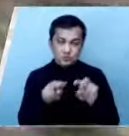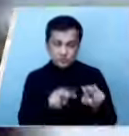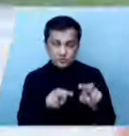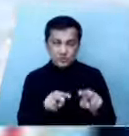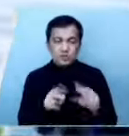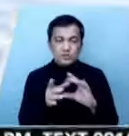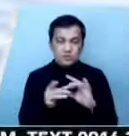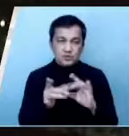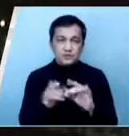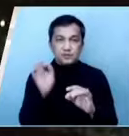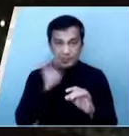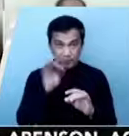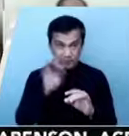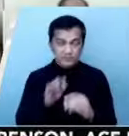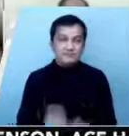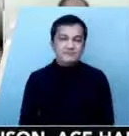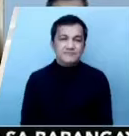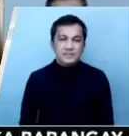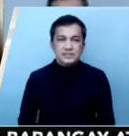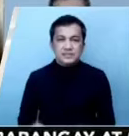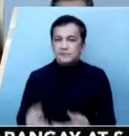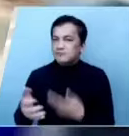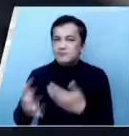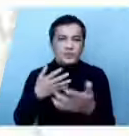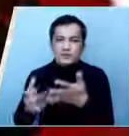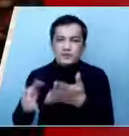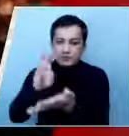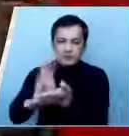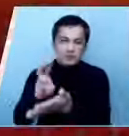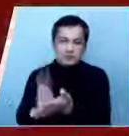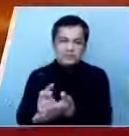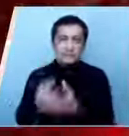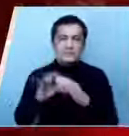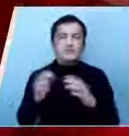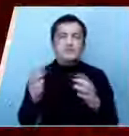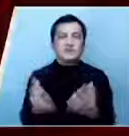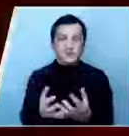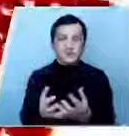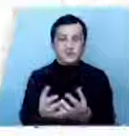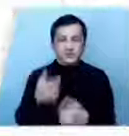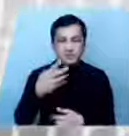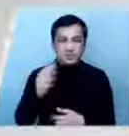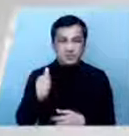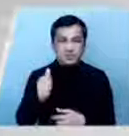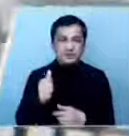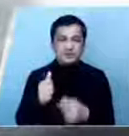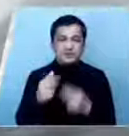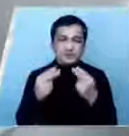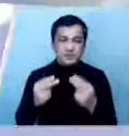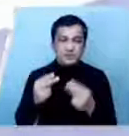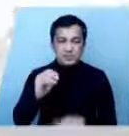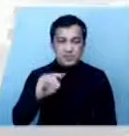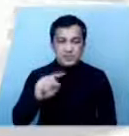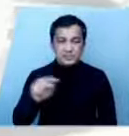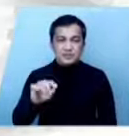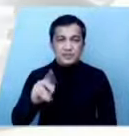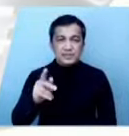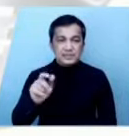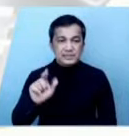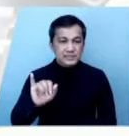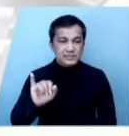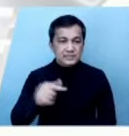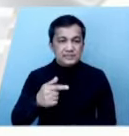Pilipino, saan man dako ng mundo. Para sa GMA Integrated News, Mariz Umali Nagtutok, 24